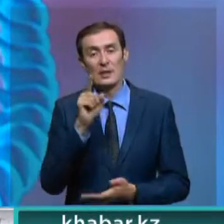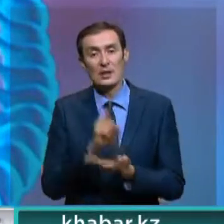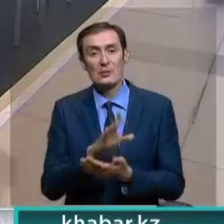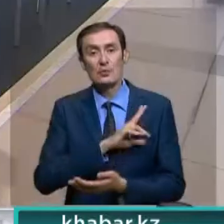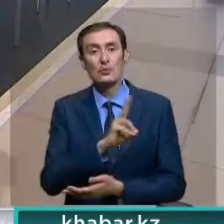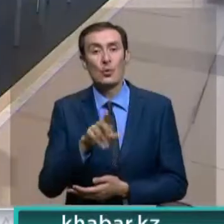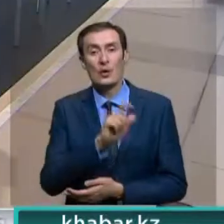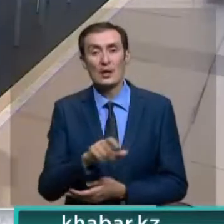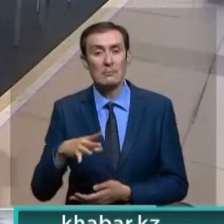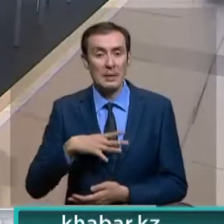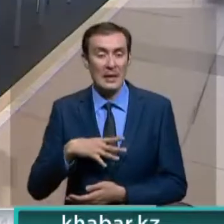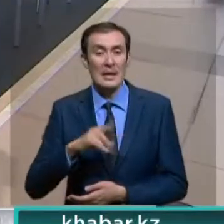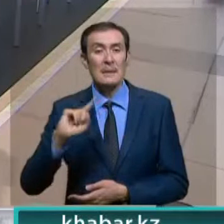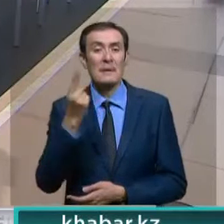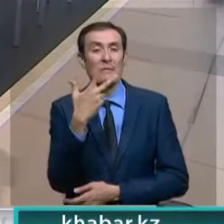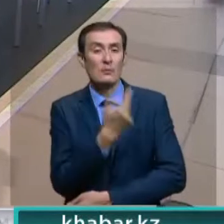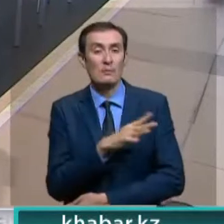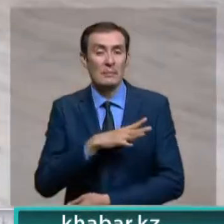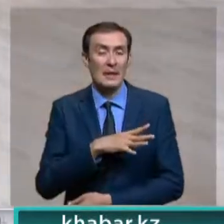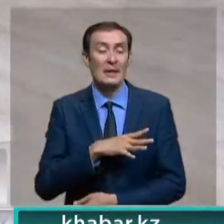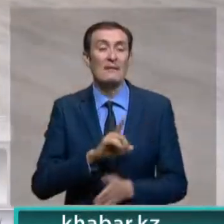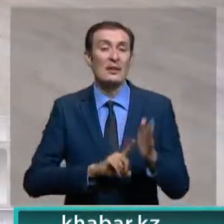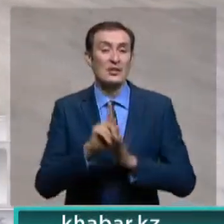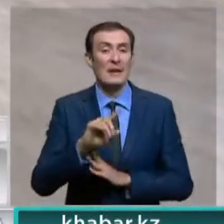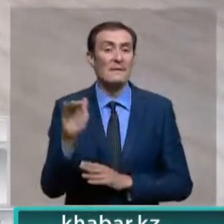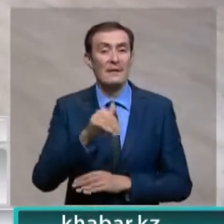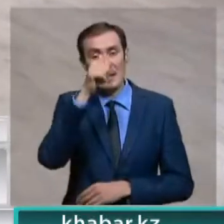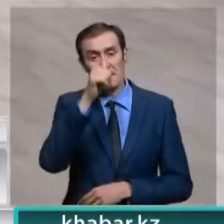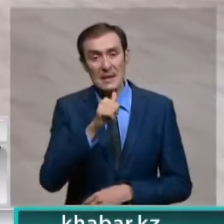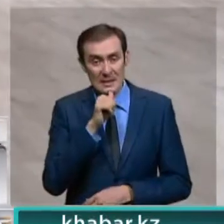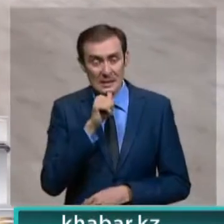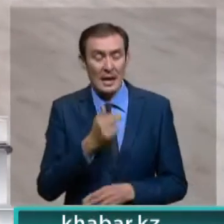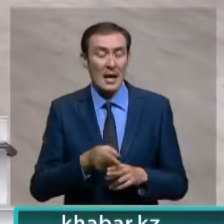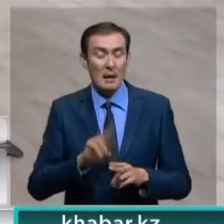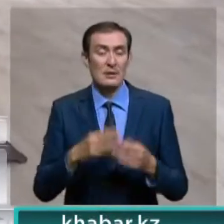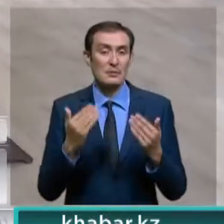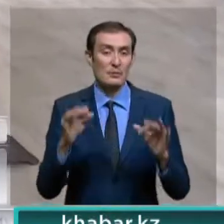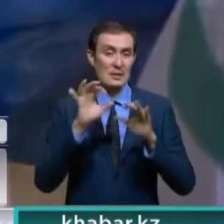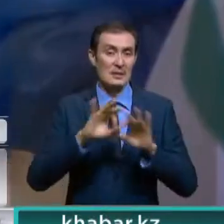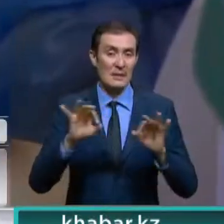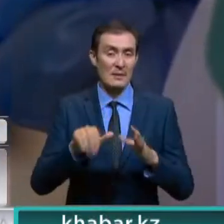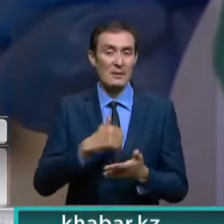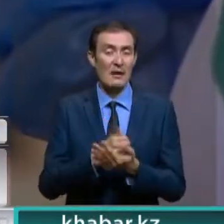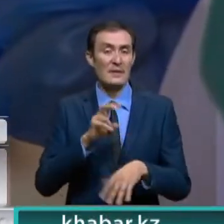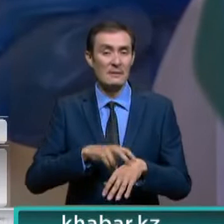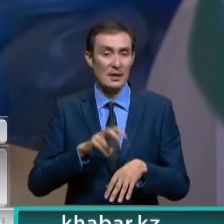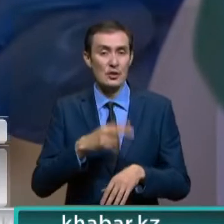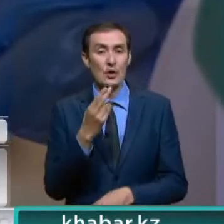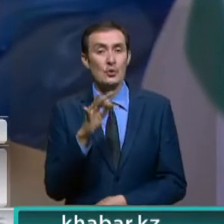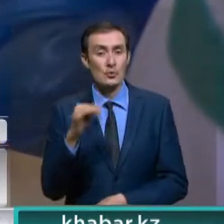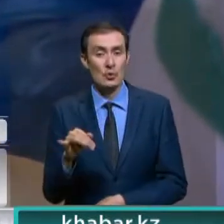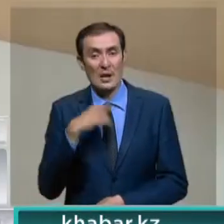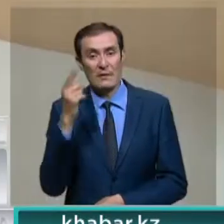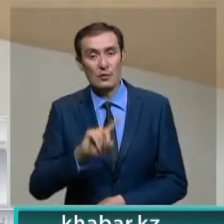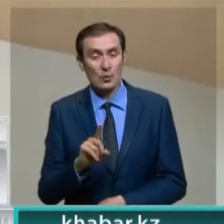пройти те граждане которые иммунизированы самыми первыми еще в феврале этого года об этом сегодня заявил главный врач страны алексей цой